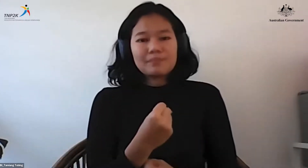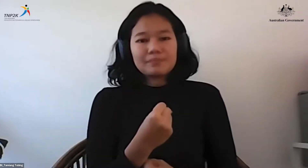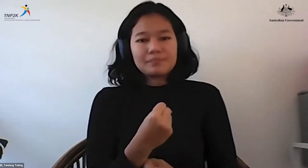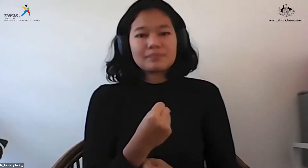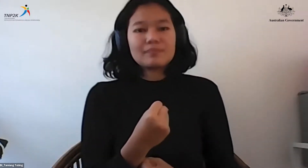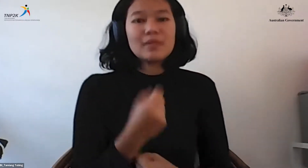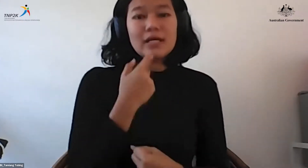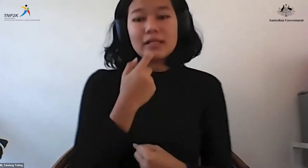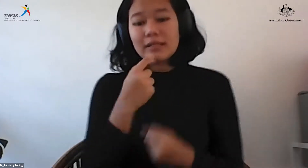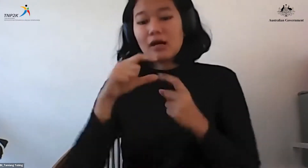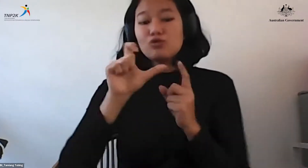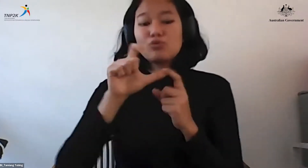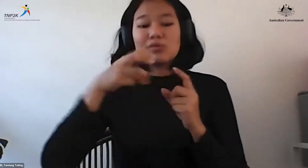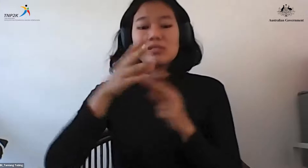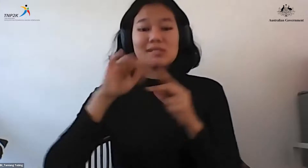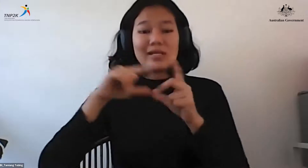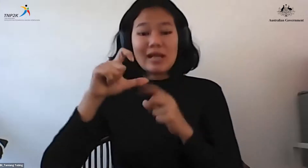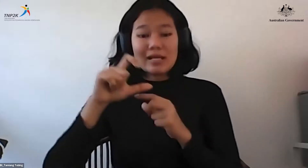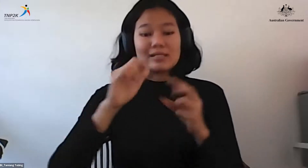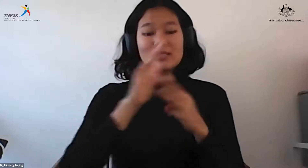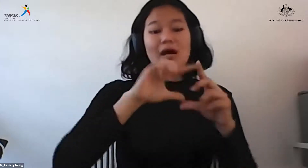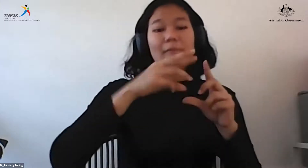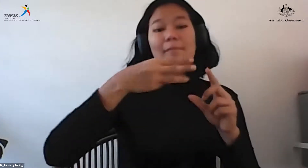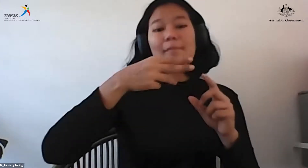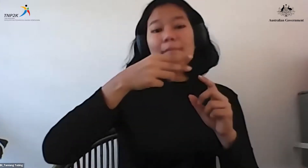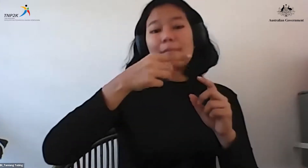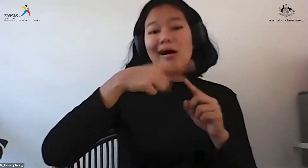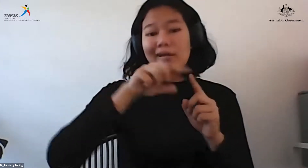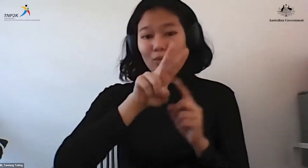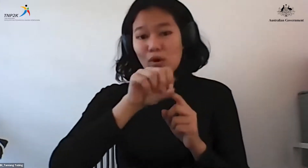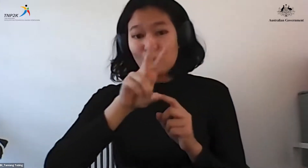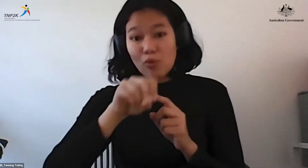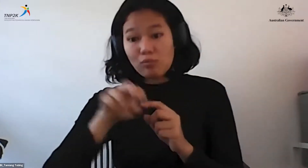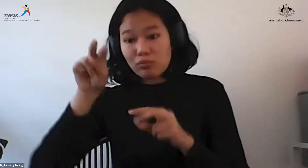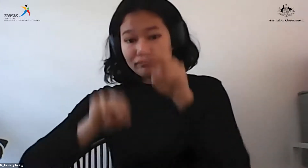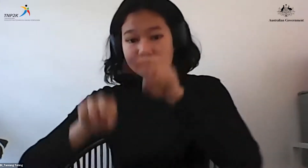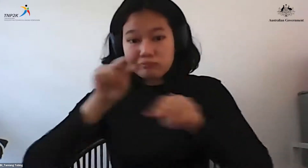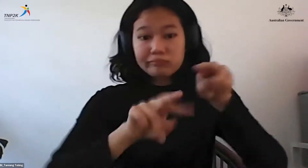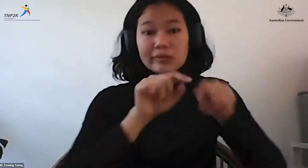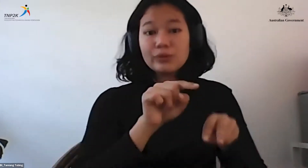survei Susenas Maret 2020 tersebut itu